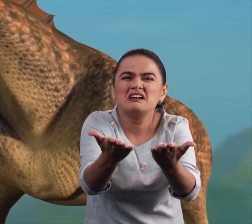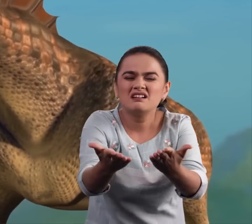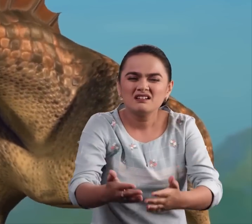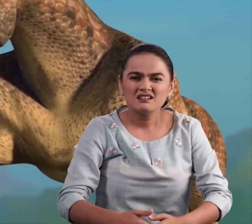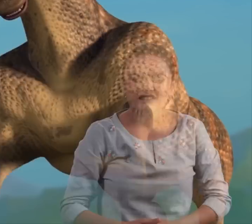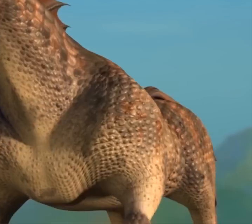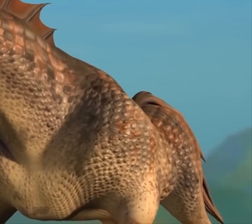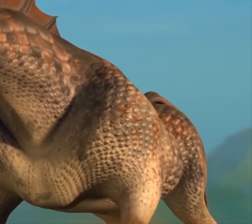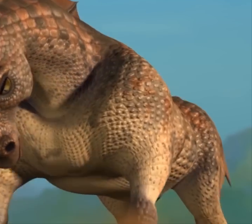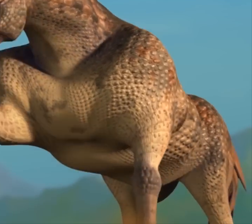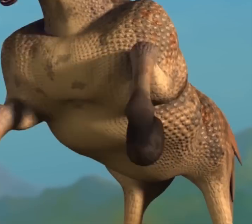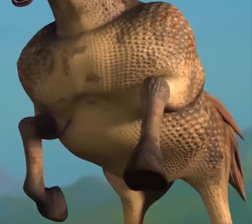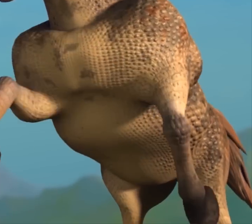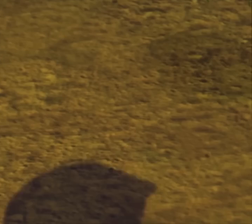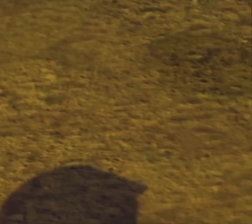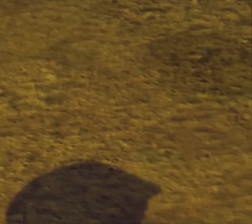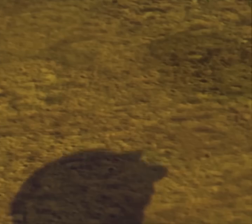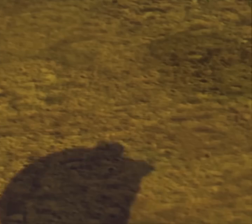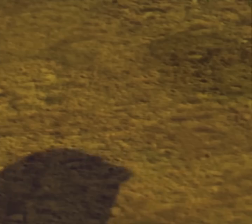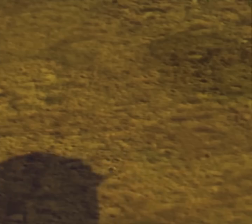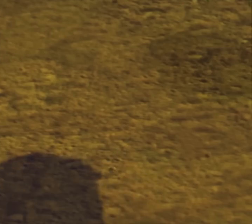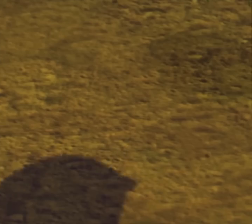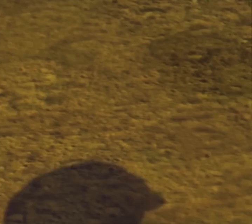का मौका ही नहीं मिलेगा।